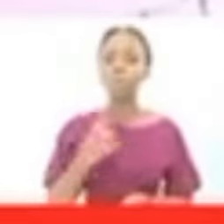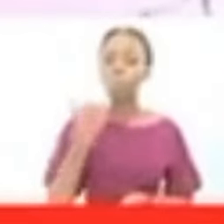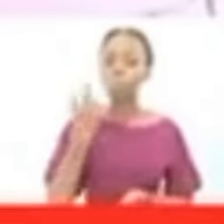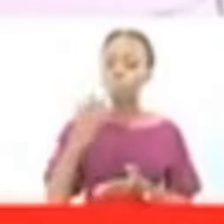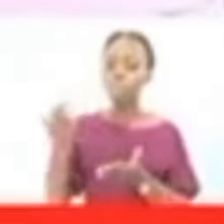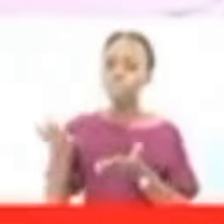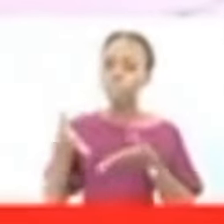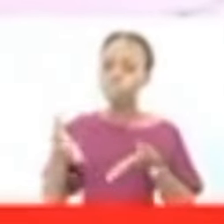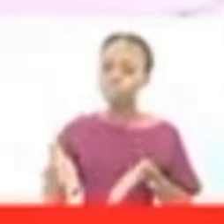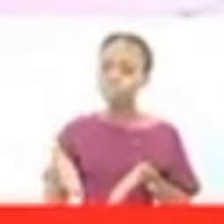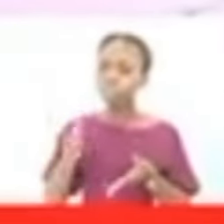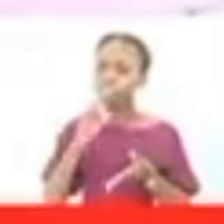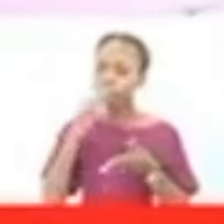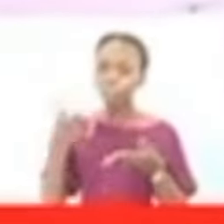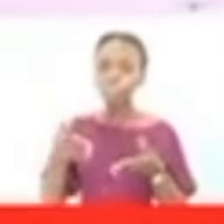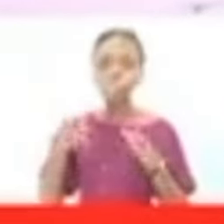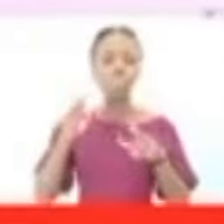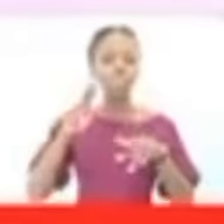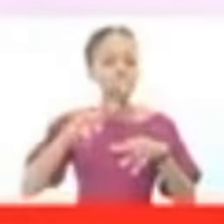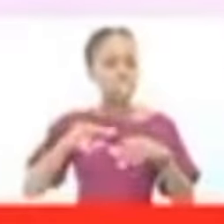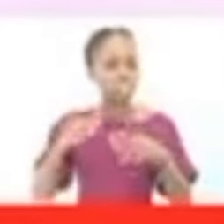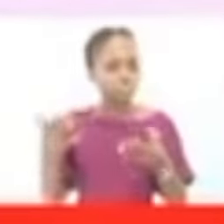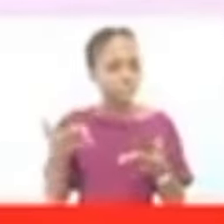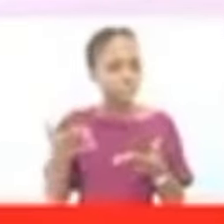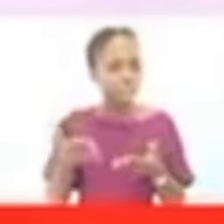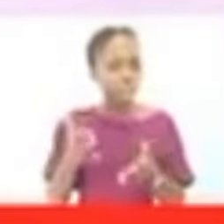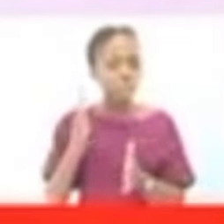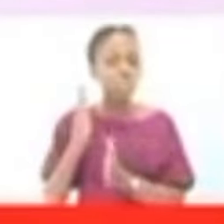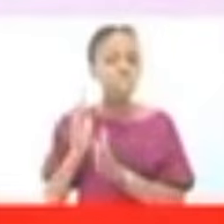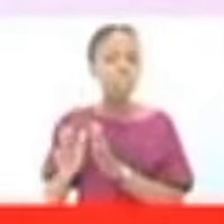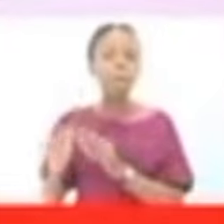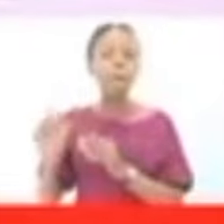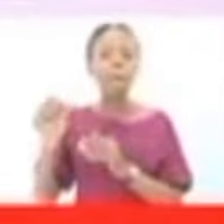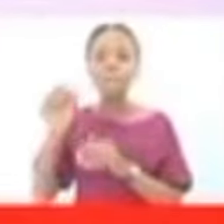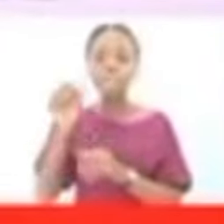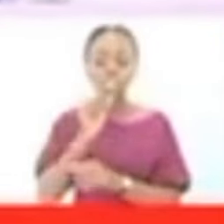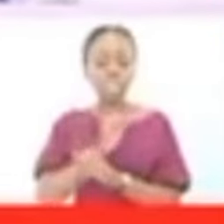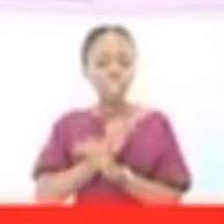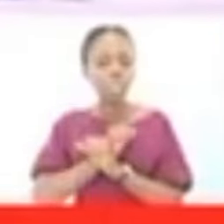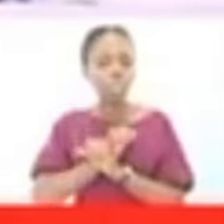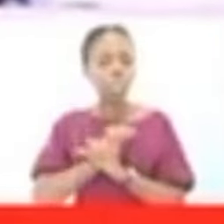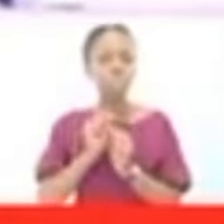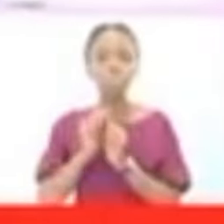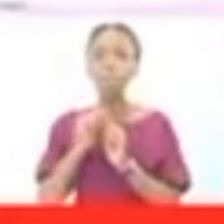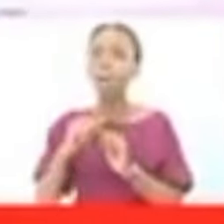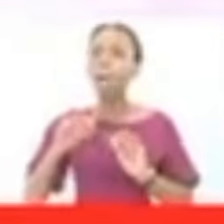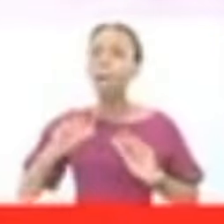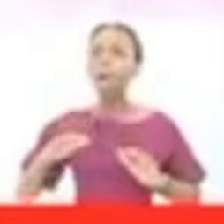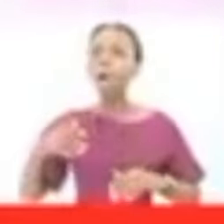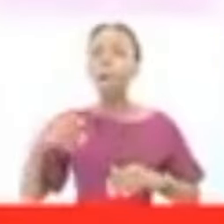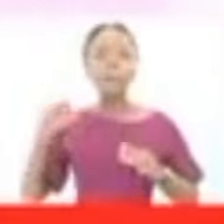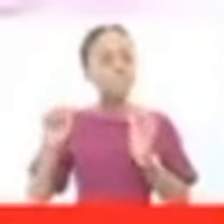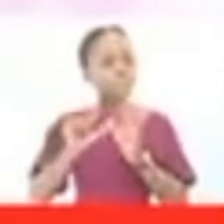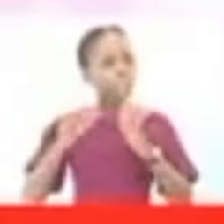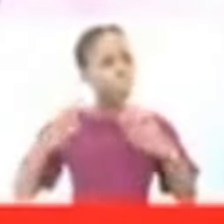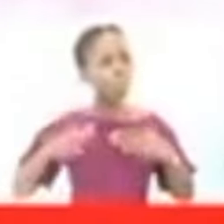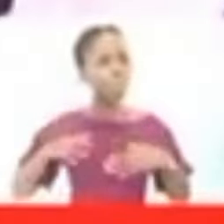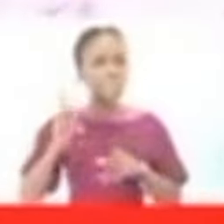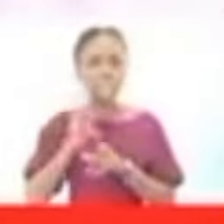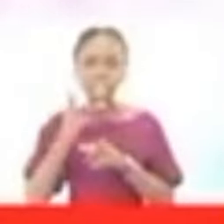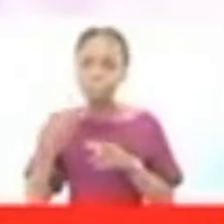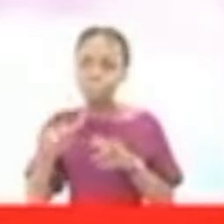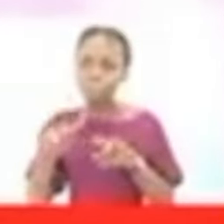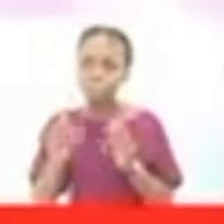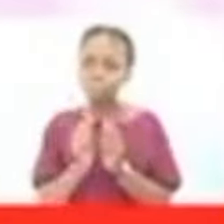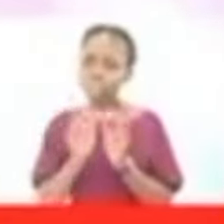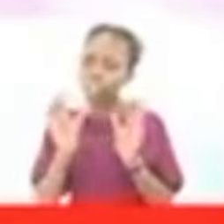nani alinikaribisha hapa? Tuliketi wapi? Tulipanga security na nani? Hawa maelfu ya watu utaweka